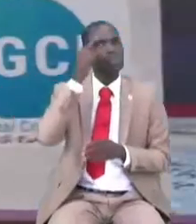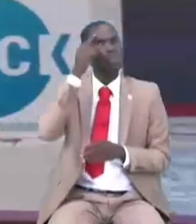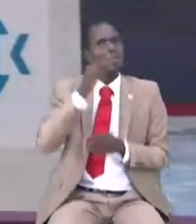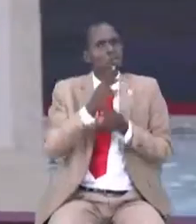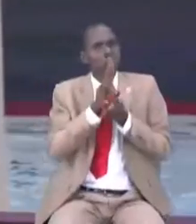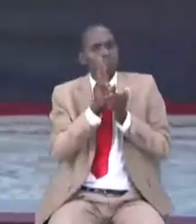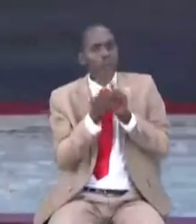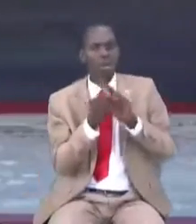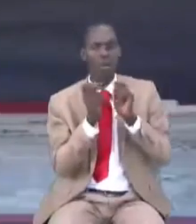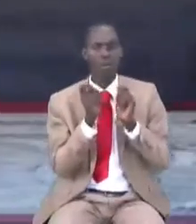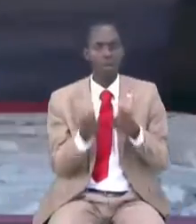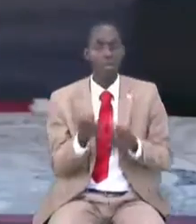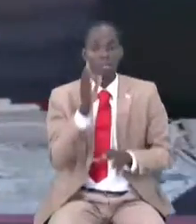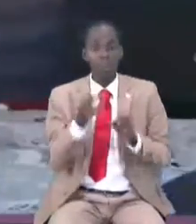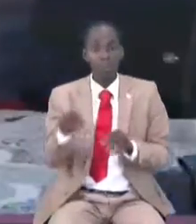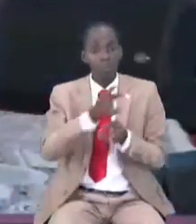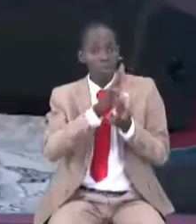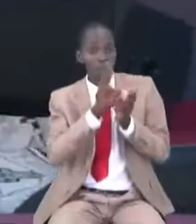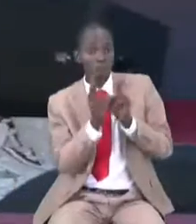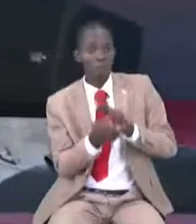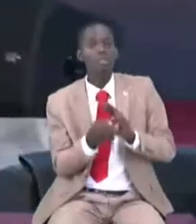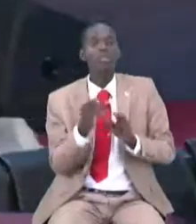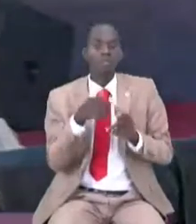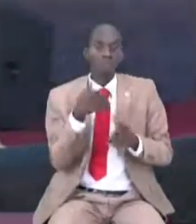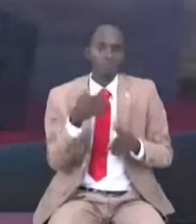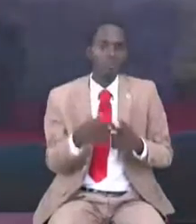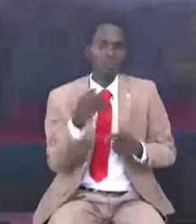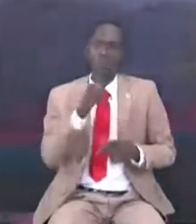Dieu va émerger. Et il ne veut